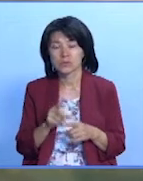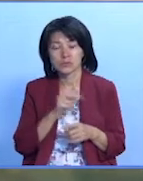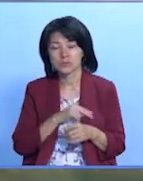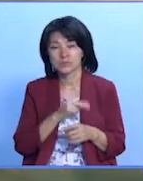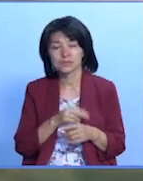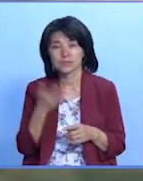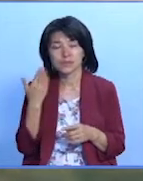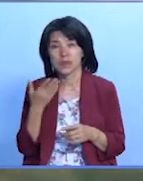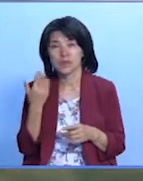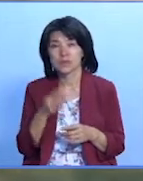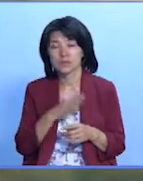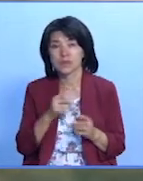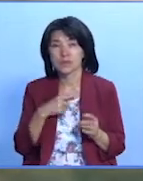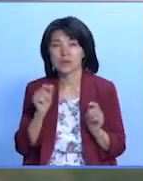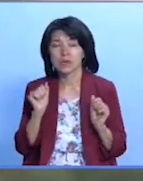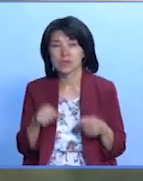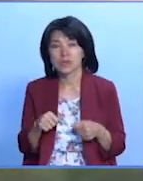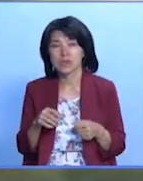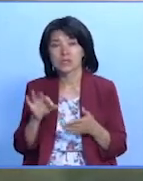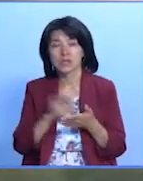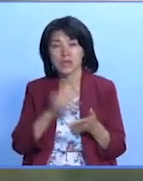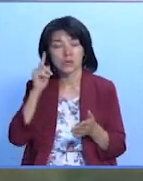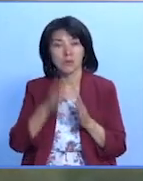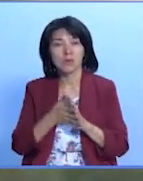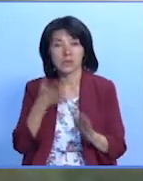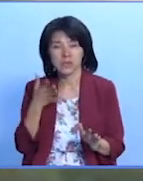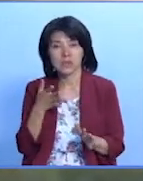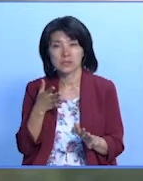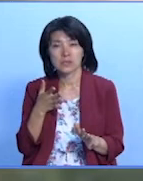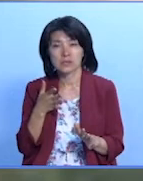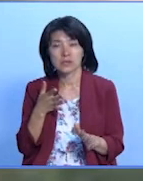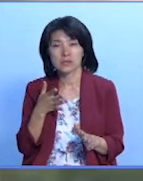работать. То есть вот она могла сразу понять, ну,